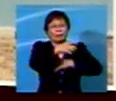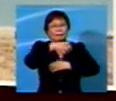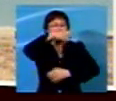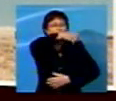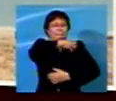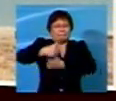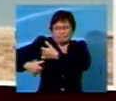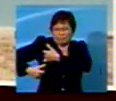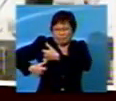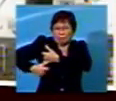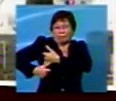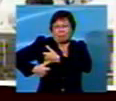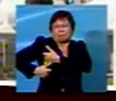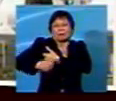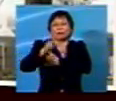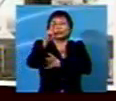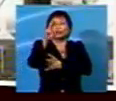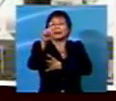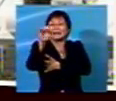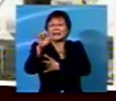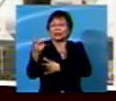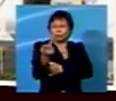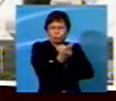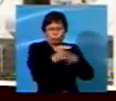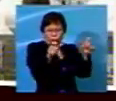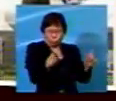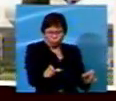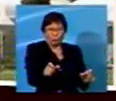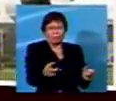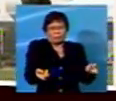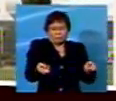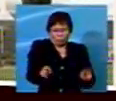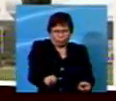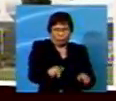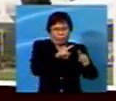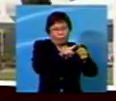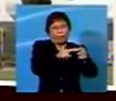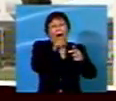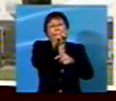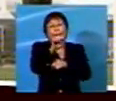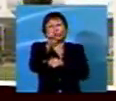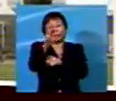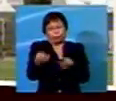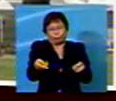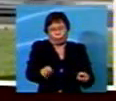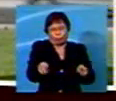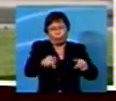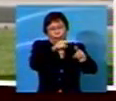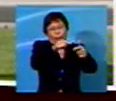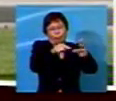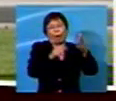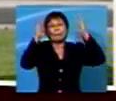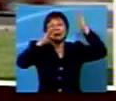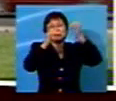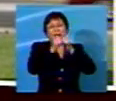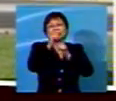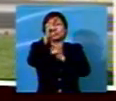tertinggi angkatan tentera UAE kedua-dua mereka juga akan menyaksikan pemeraian beberapa memorandum persefahaman MOU Antara Malaysia dan